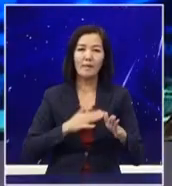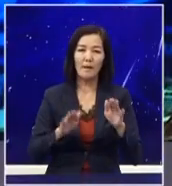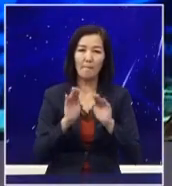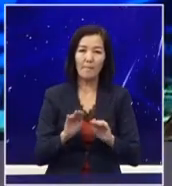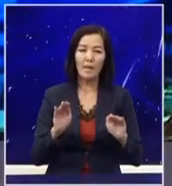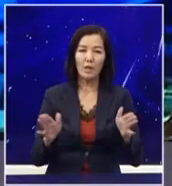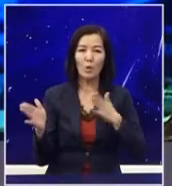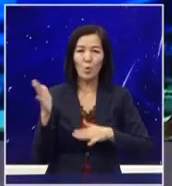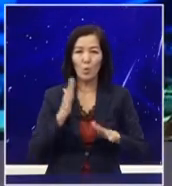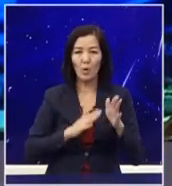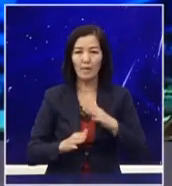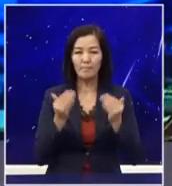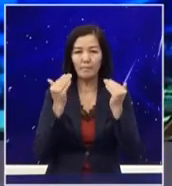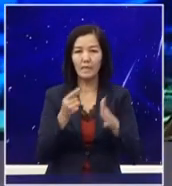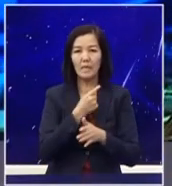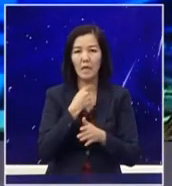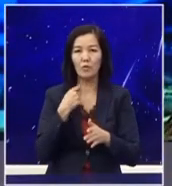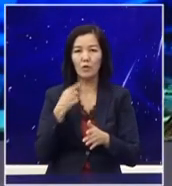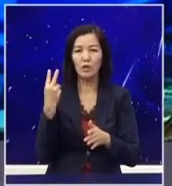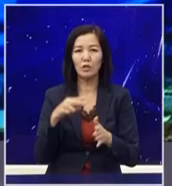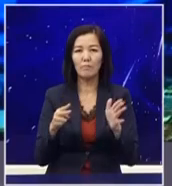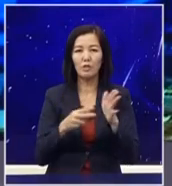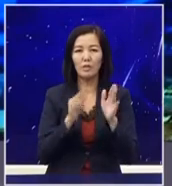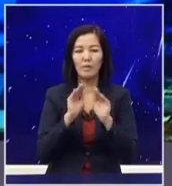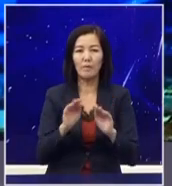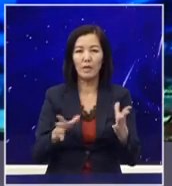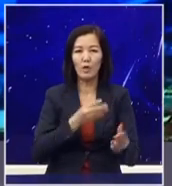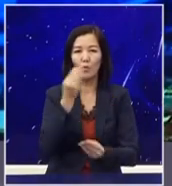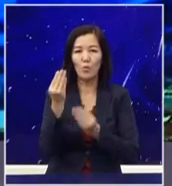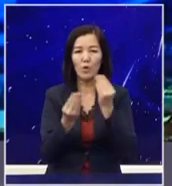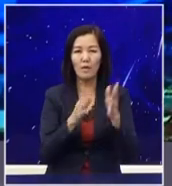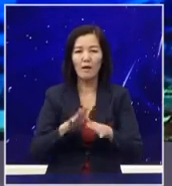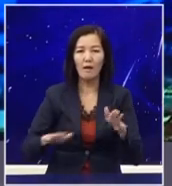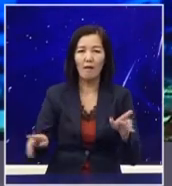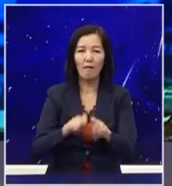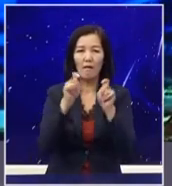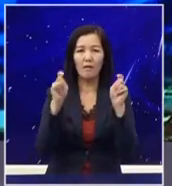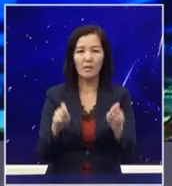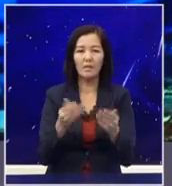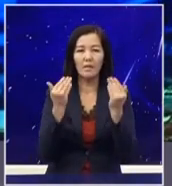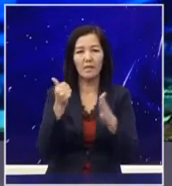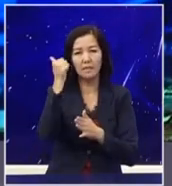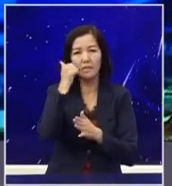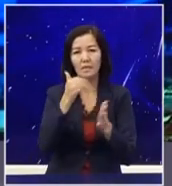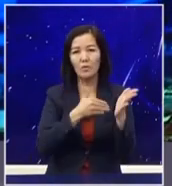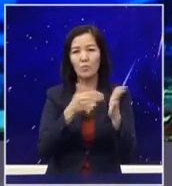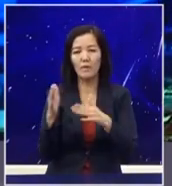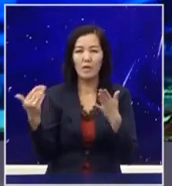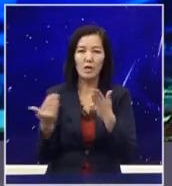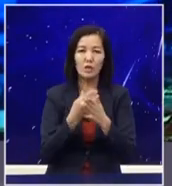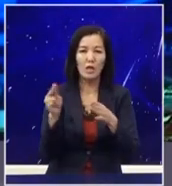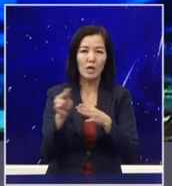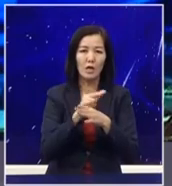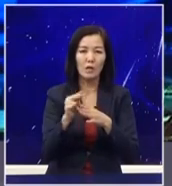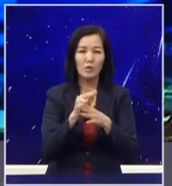Қуантсаң балан қуанды. Биыл Талдықорғанда 27 балалар ойын алаңы қолданысқа беріледі. Қазір тозығы жеткен алаңқайларды жаңарту